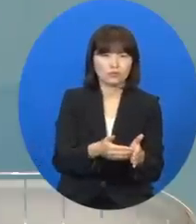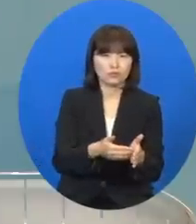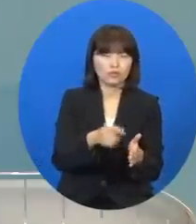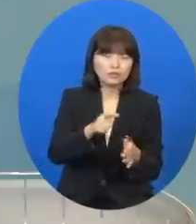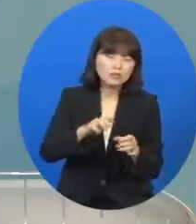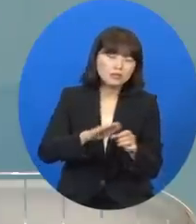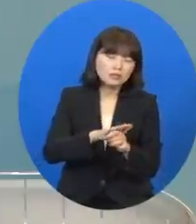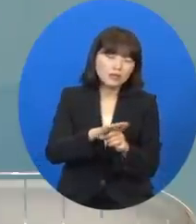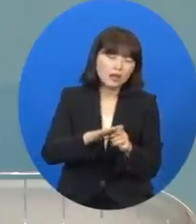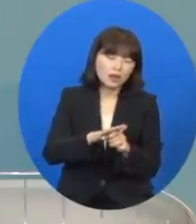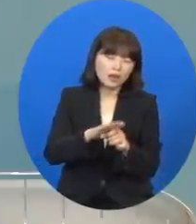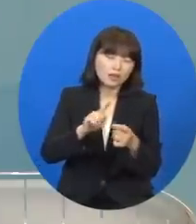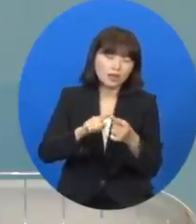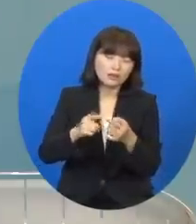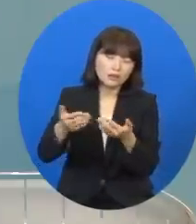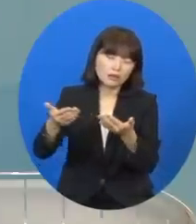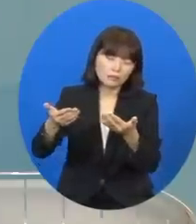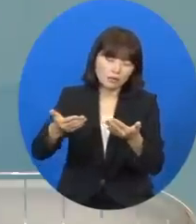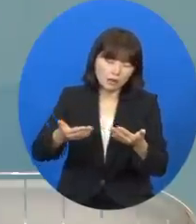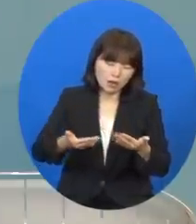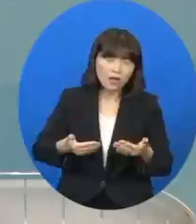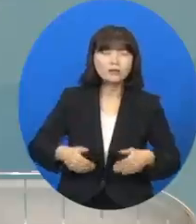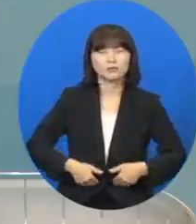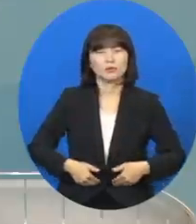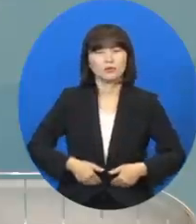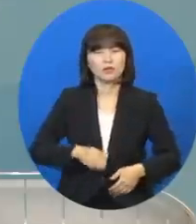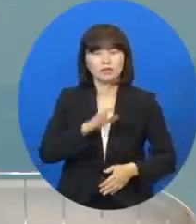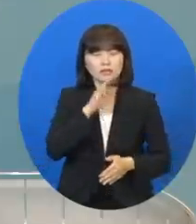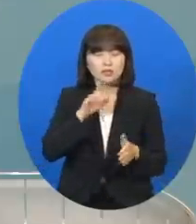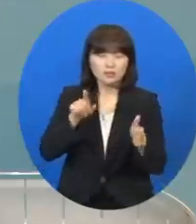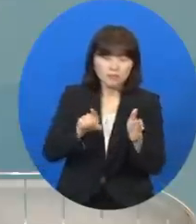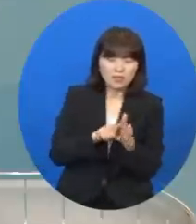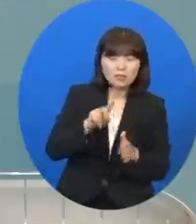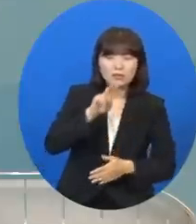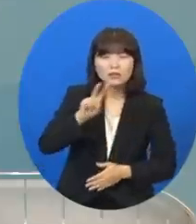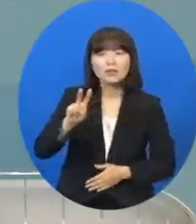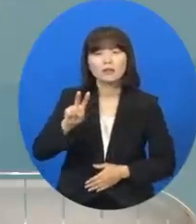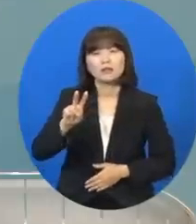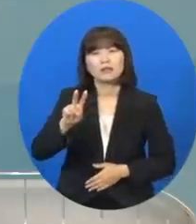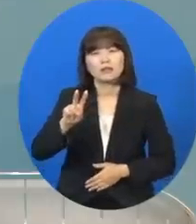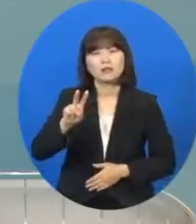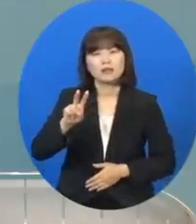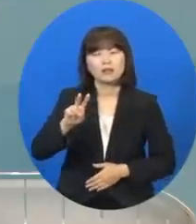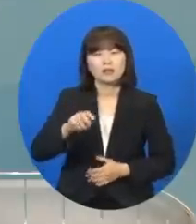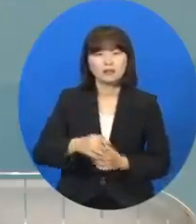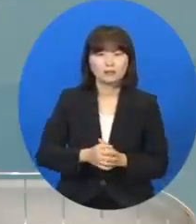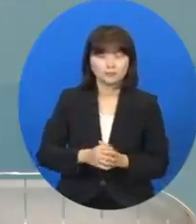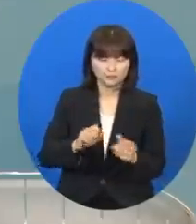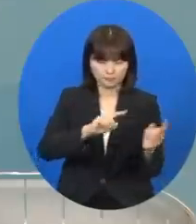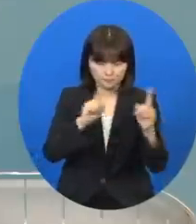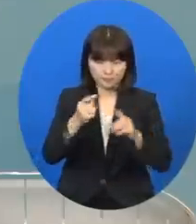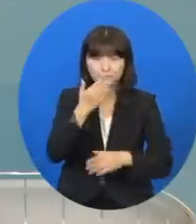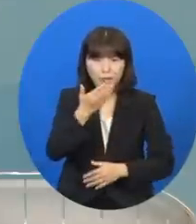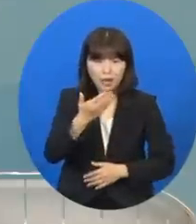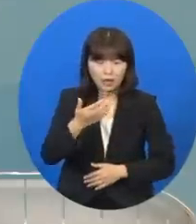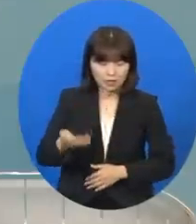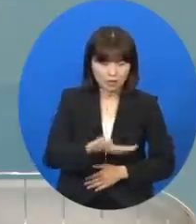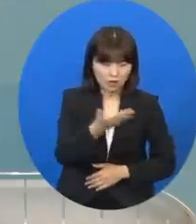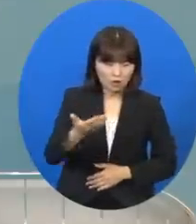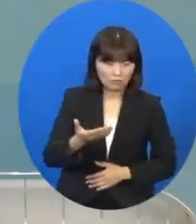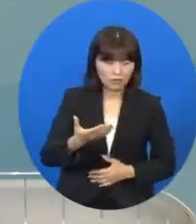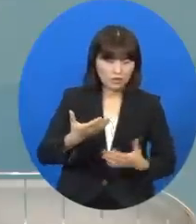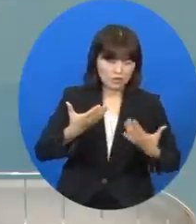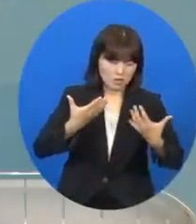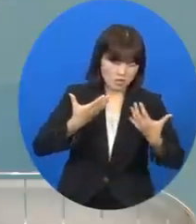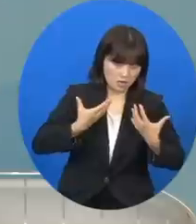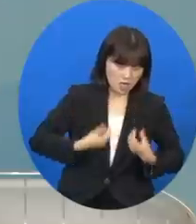사랑을 정말 받으셔야 돼요. 진짜 믿으셔야 일어나요. 여러분이 지금 빠져있는 좌절과